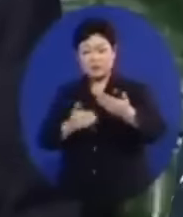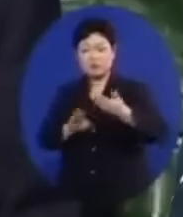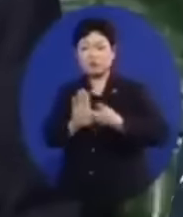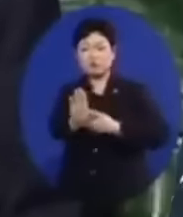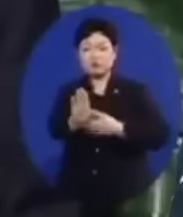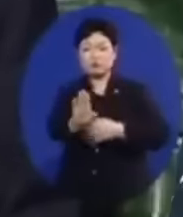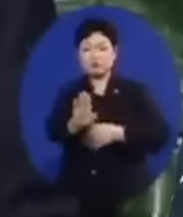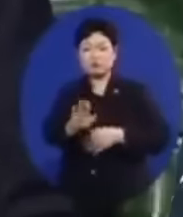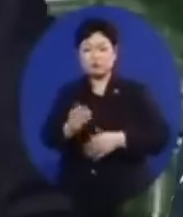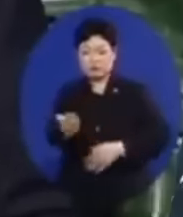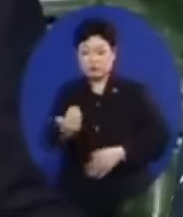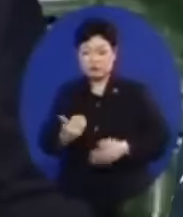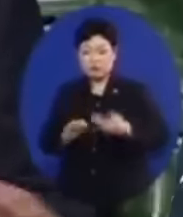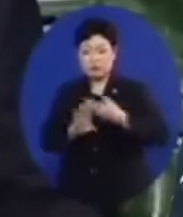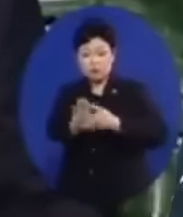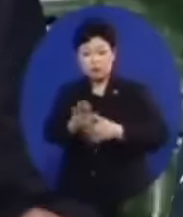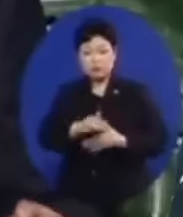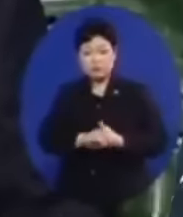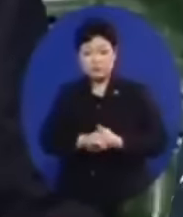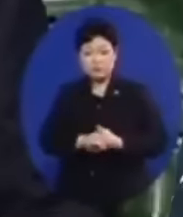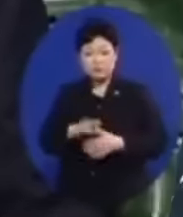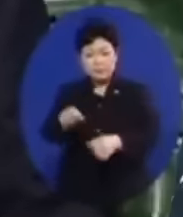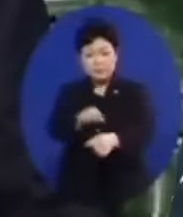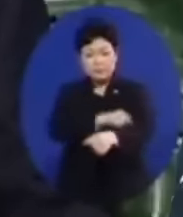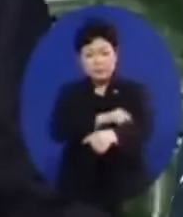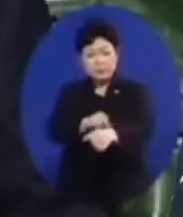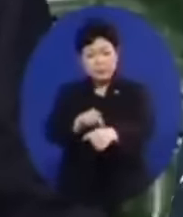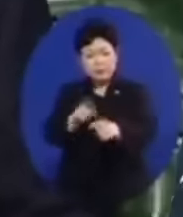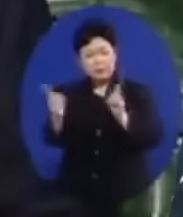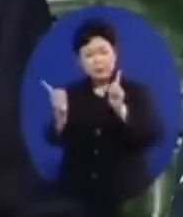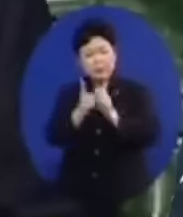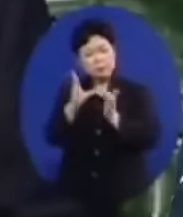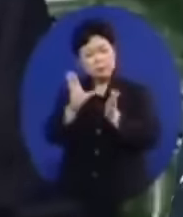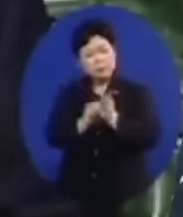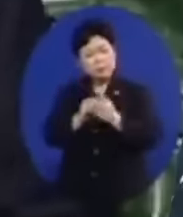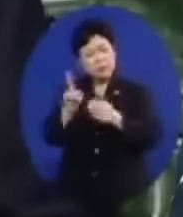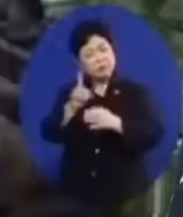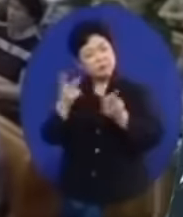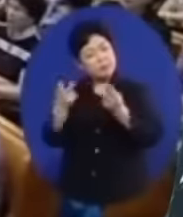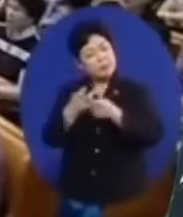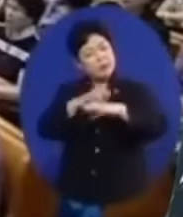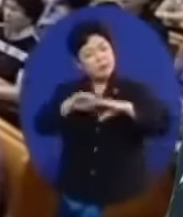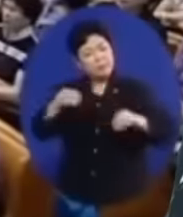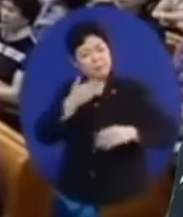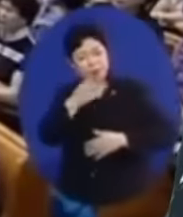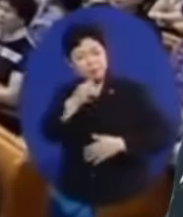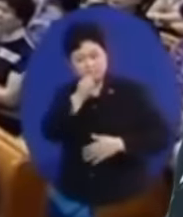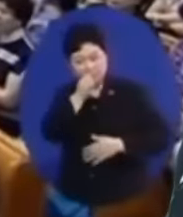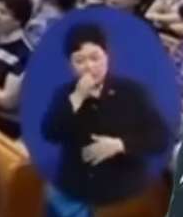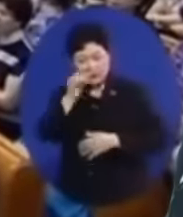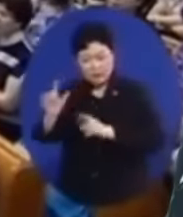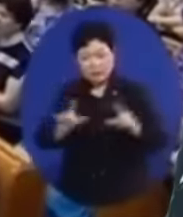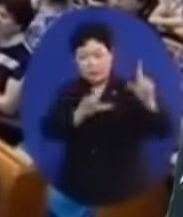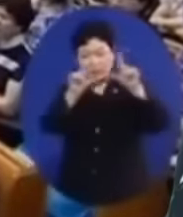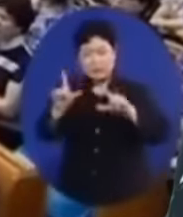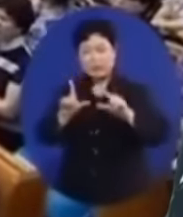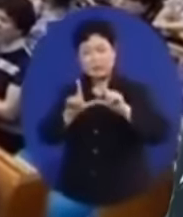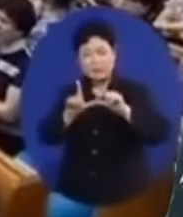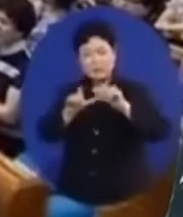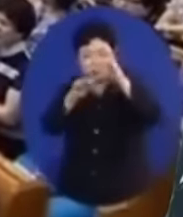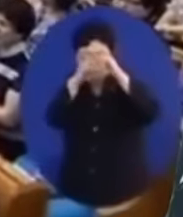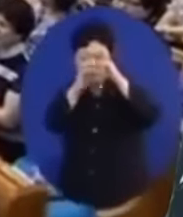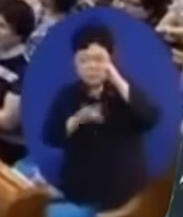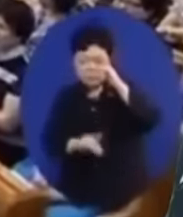살 것인가, 내가 특별히 부딪힌 문제를 어떻게 해결할 것인가. 삶의 절반적인 과정을